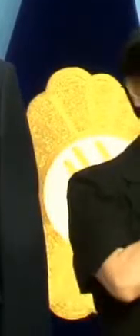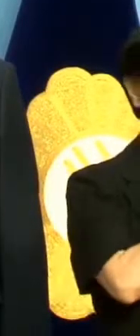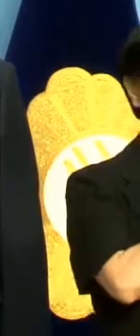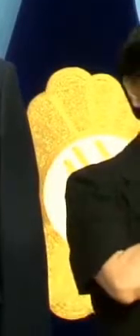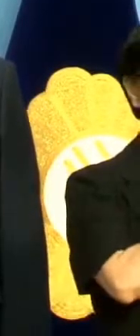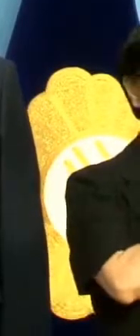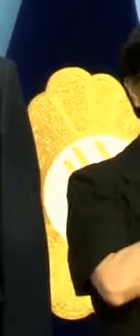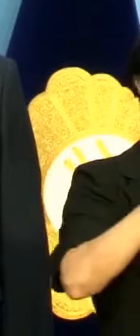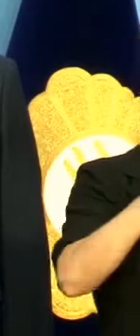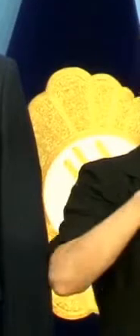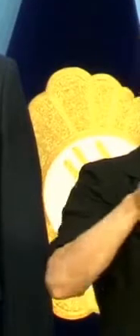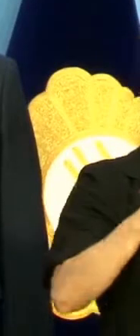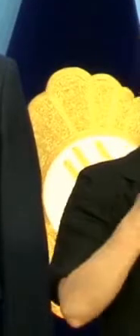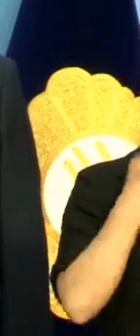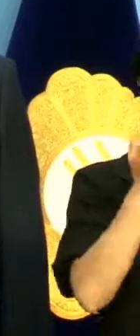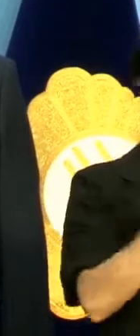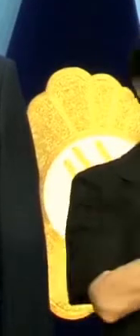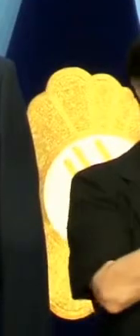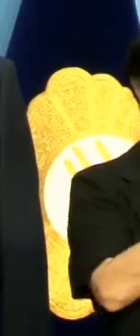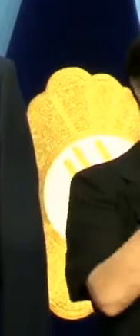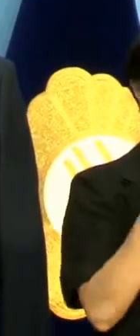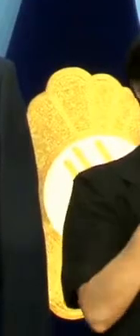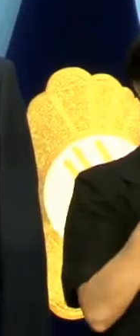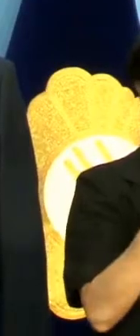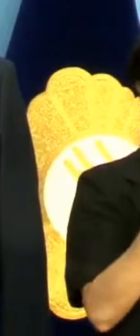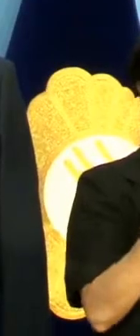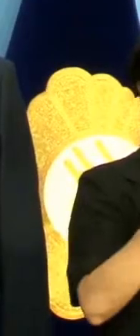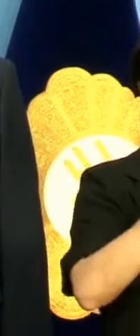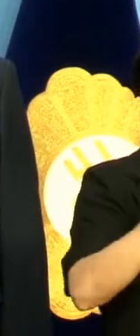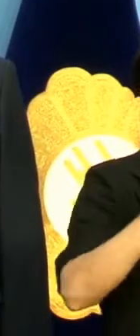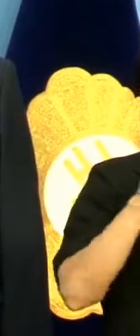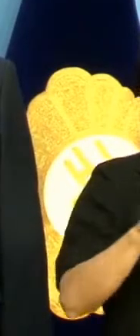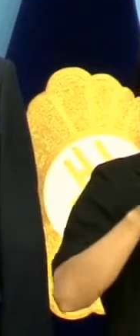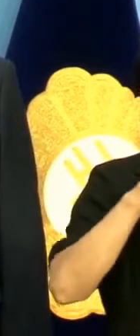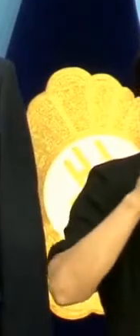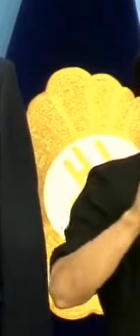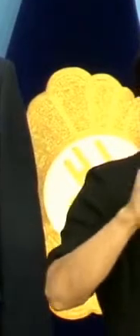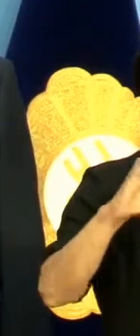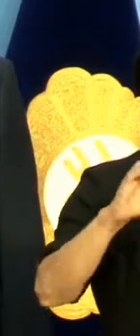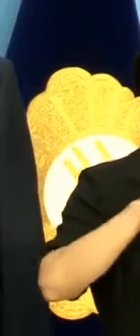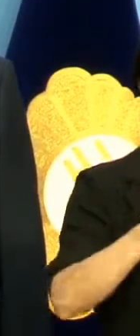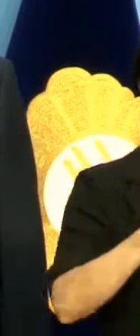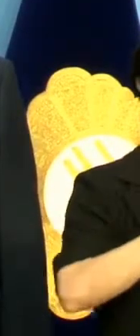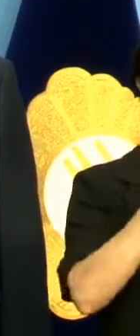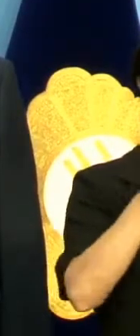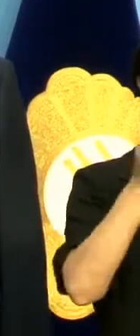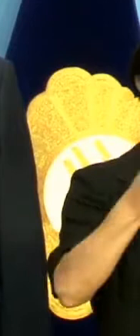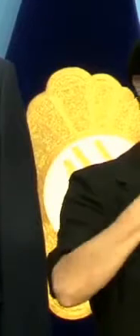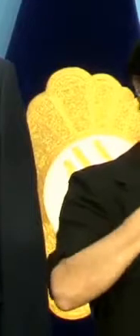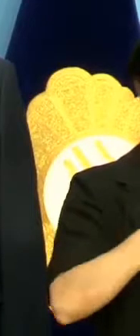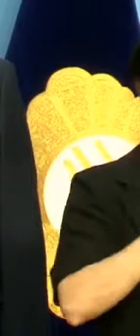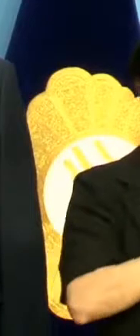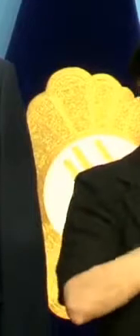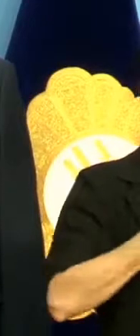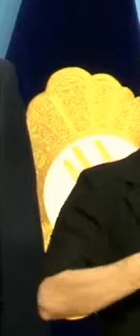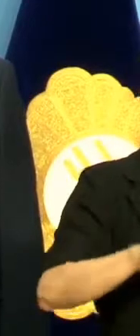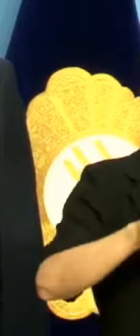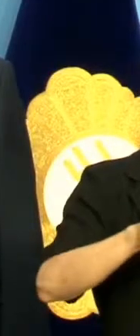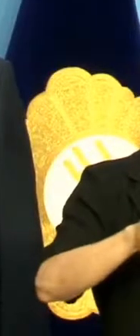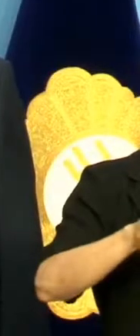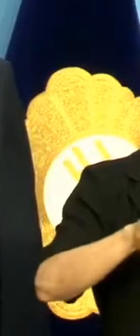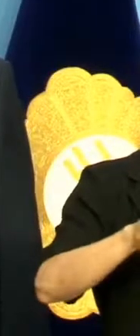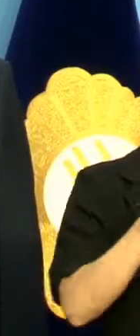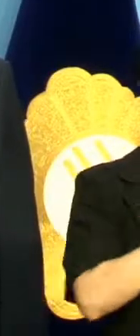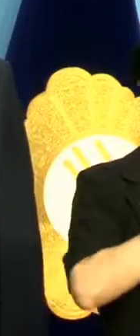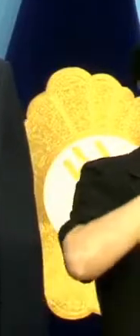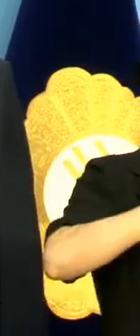2 새만금 관광개발 과 ims 시 보유 이스타항공 주식을 아들 입원중 과 딸 이 수지가